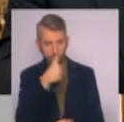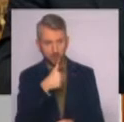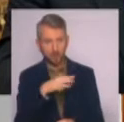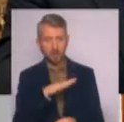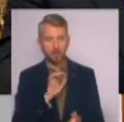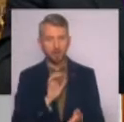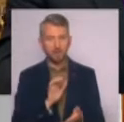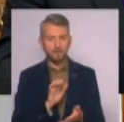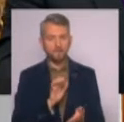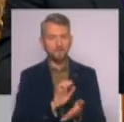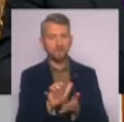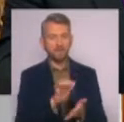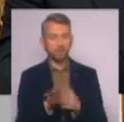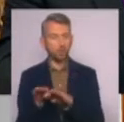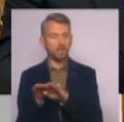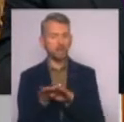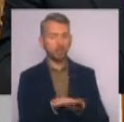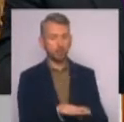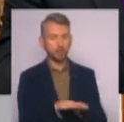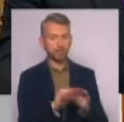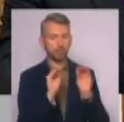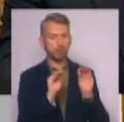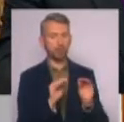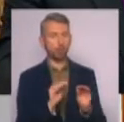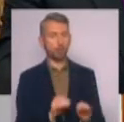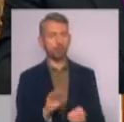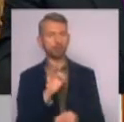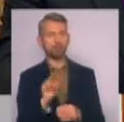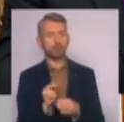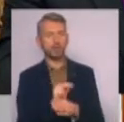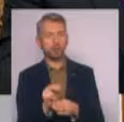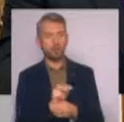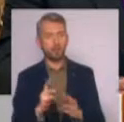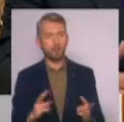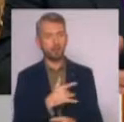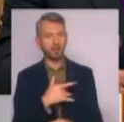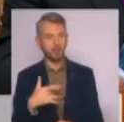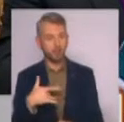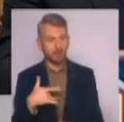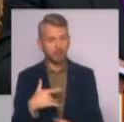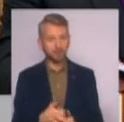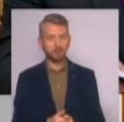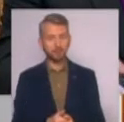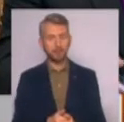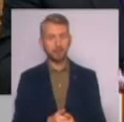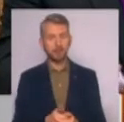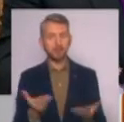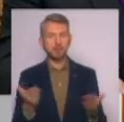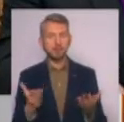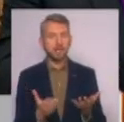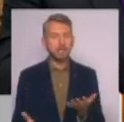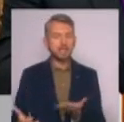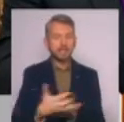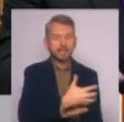отакий уніфікований протокол щодо лікування пневмонії, який зібрав